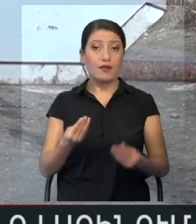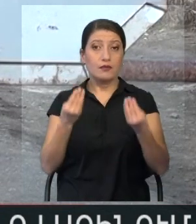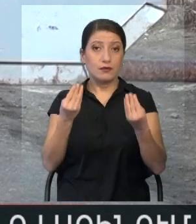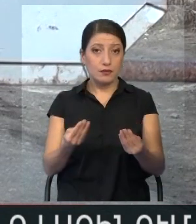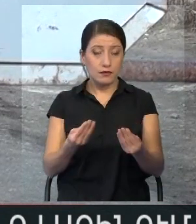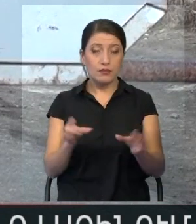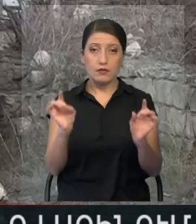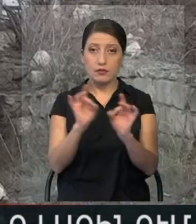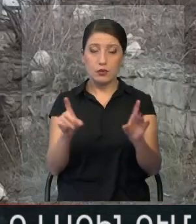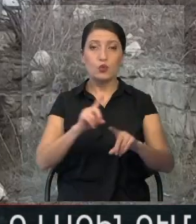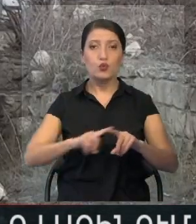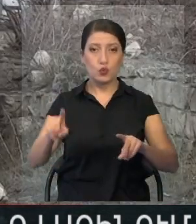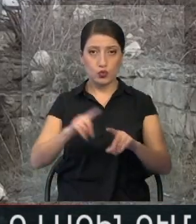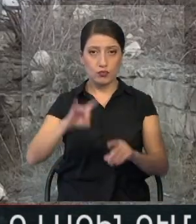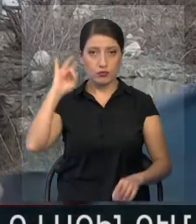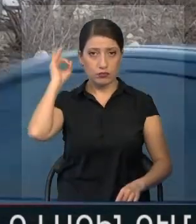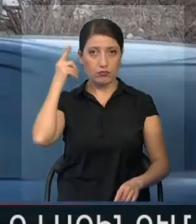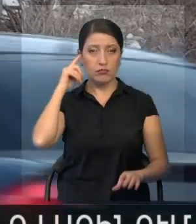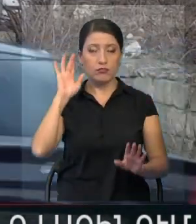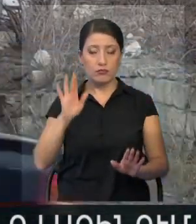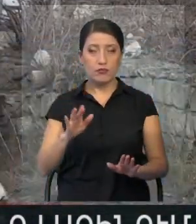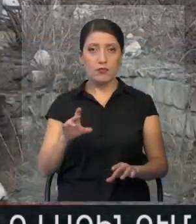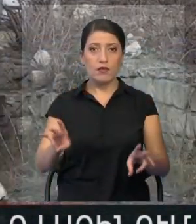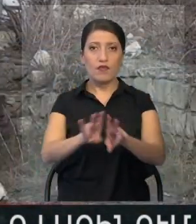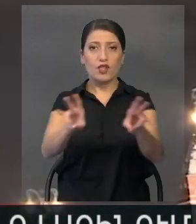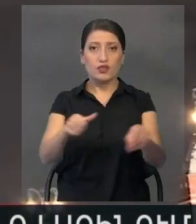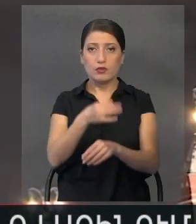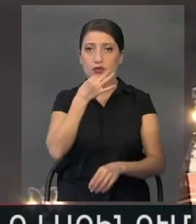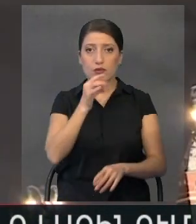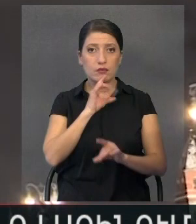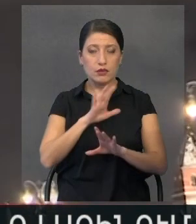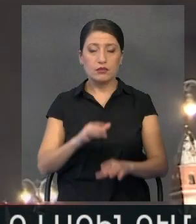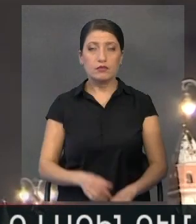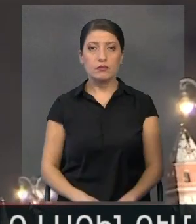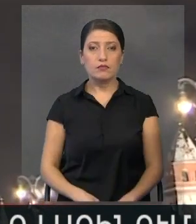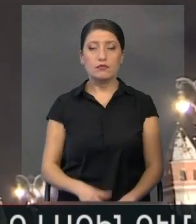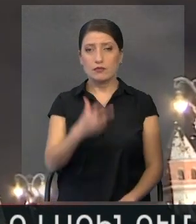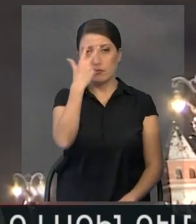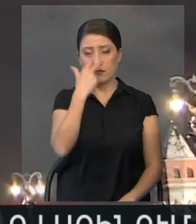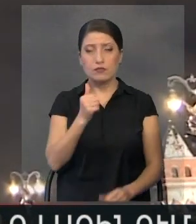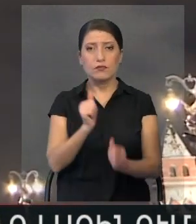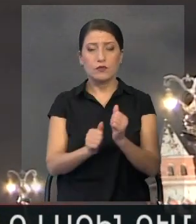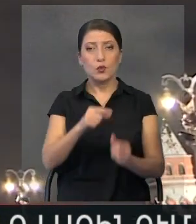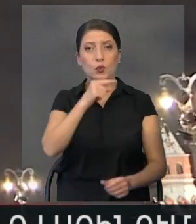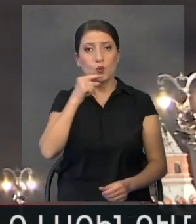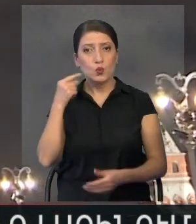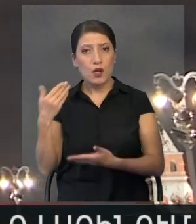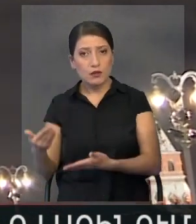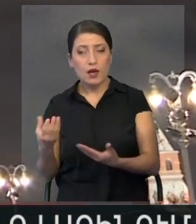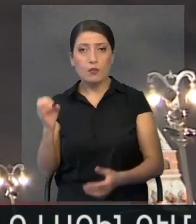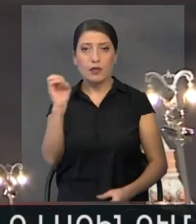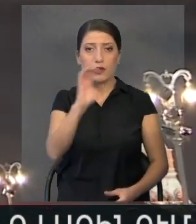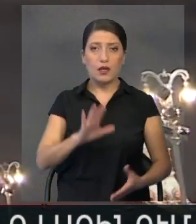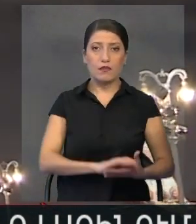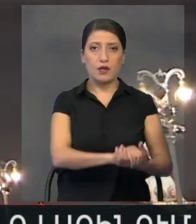գազամատակարարումը, ասում են, շուտով կիմանաք, բայց ոչ Փաշինյանից։ Ինչպես սովորաբար է լինում, կամ Ռուսաստանի, կամ